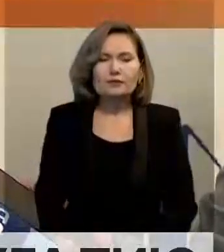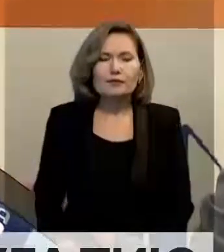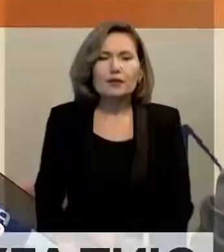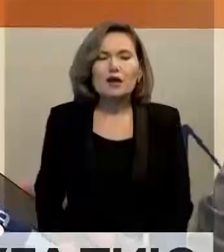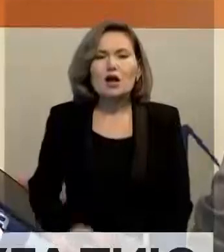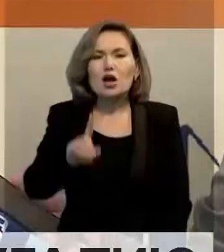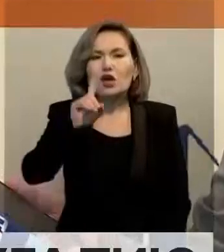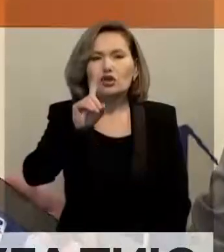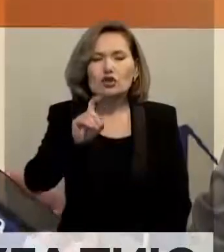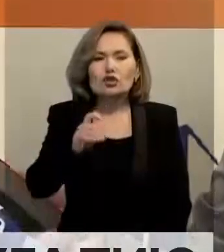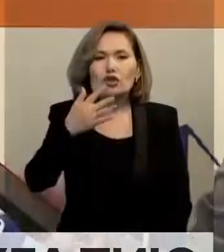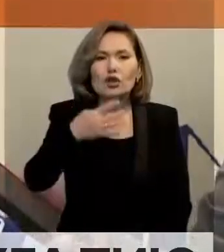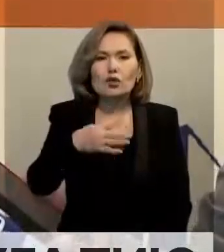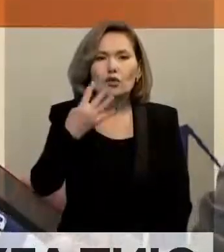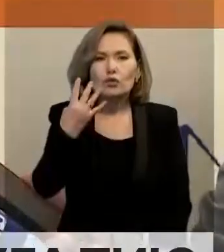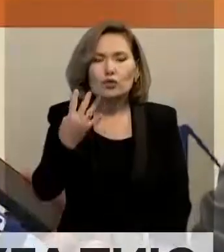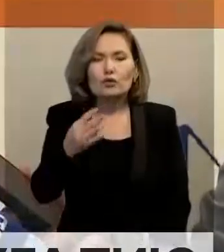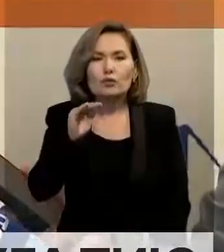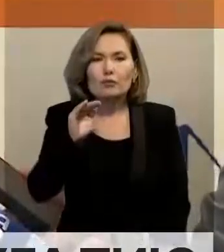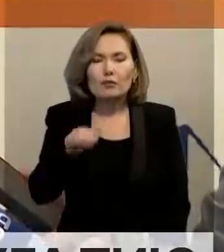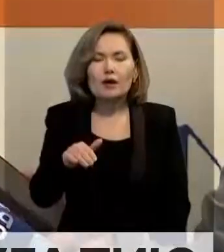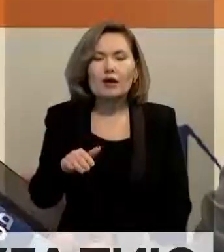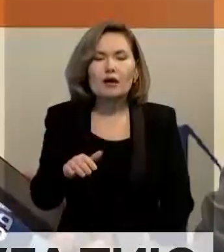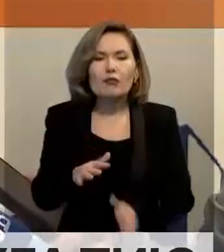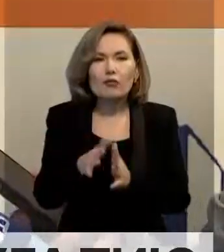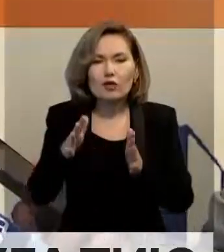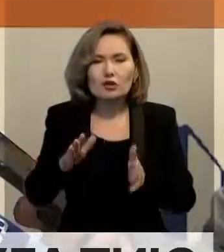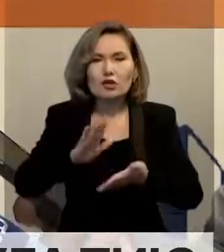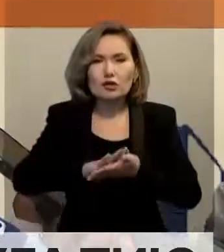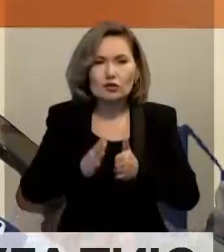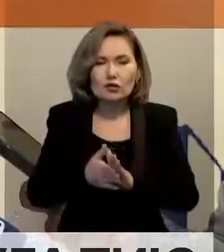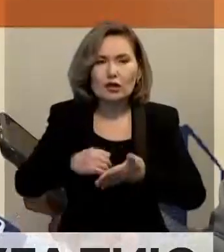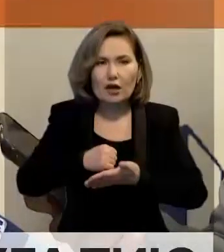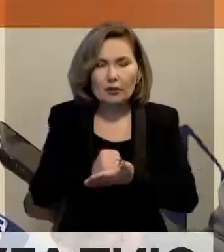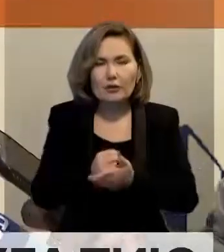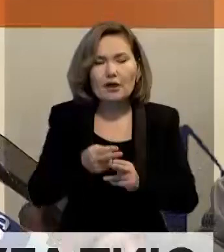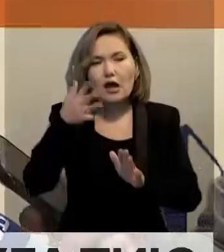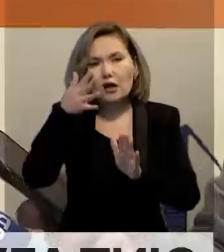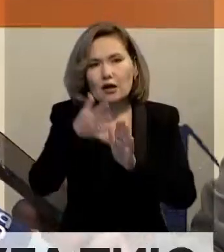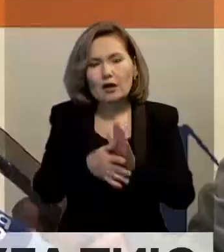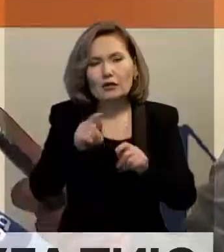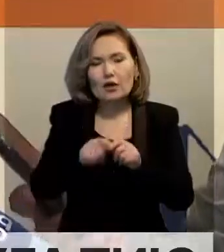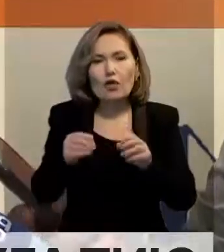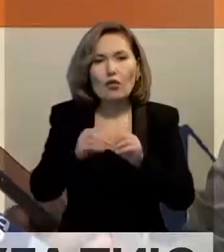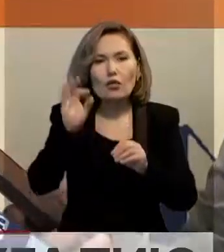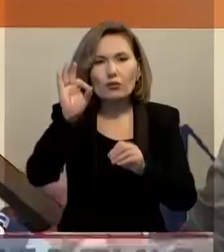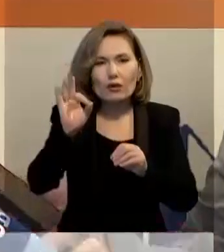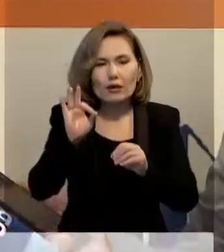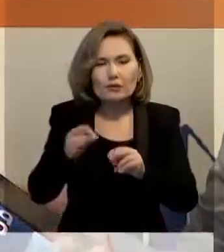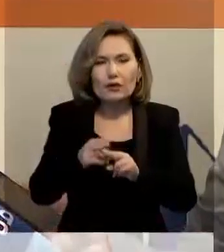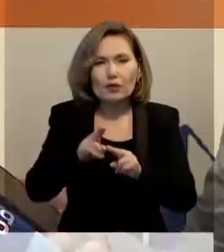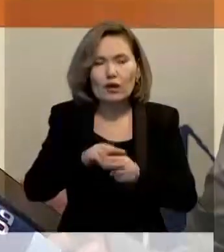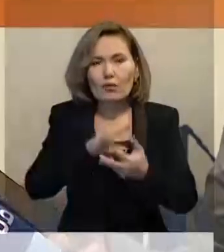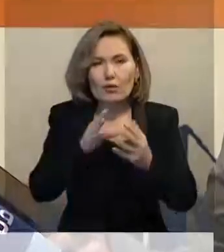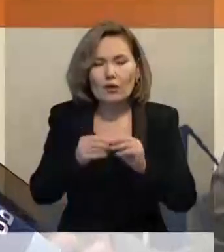154 мың астам ұжымдық шарт қазіргі таңда бекітілген елімізде. Соны зерделеген кезде соның 10% ғана осы